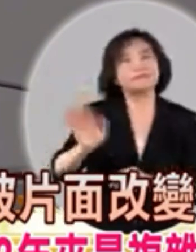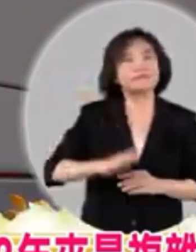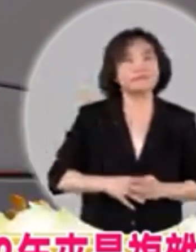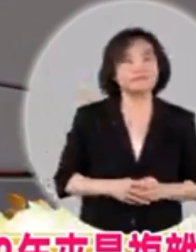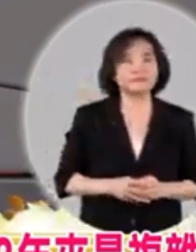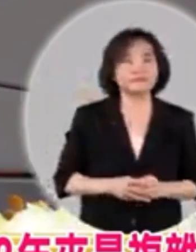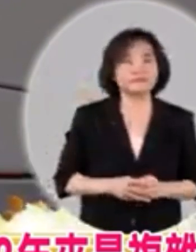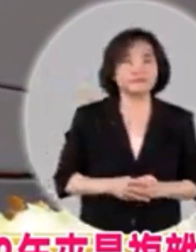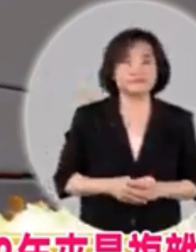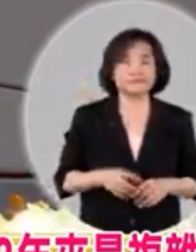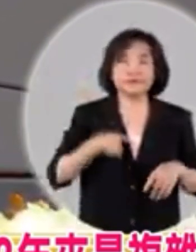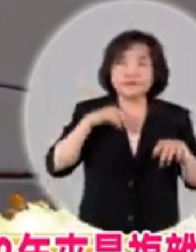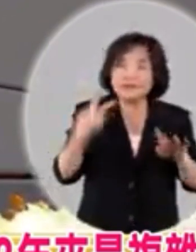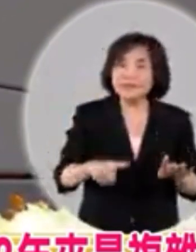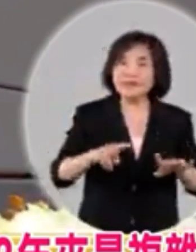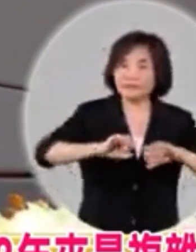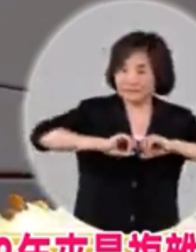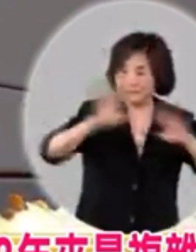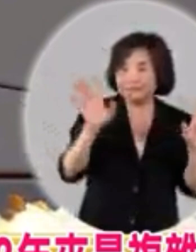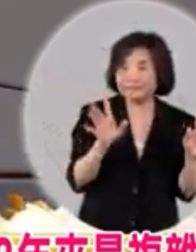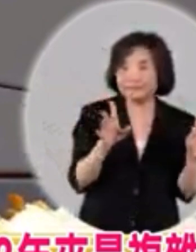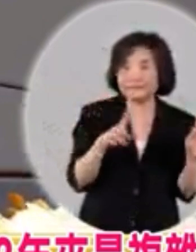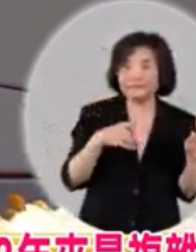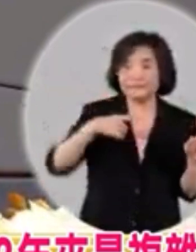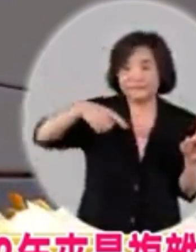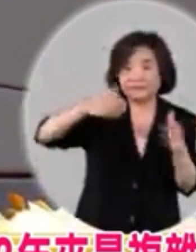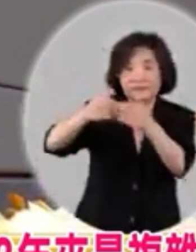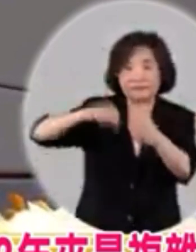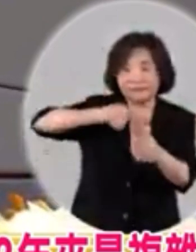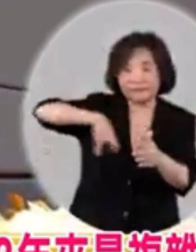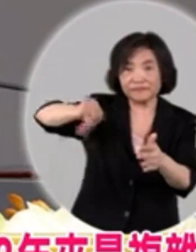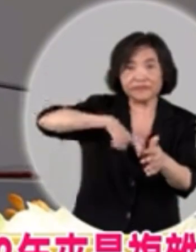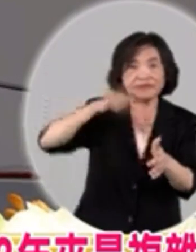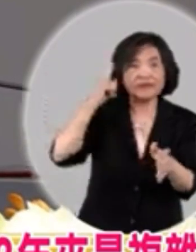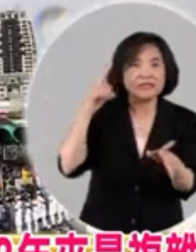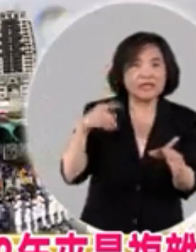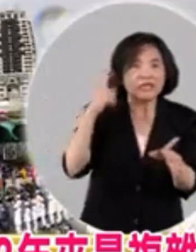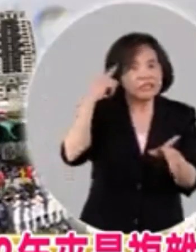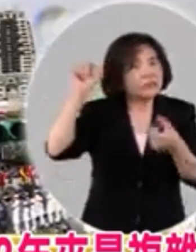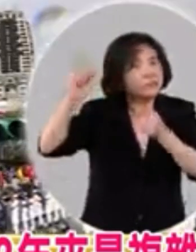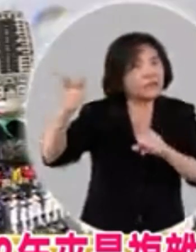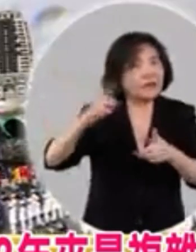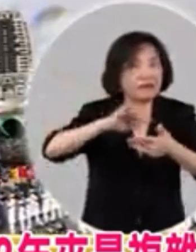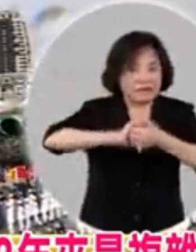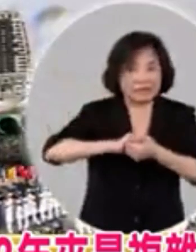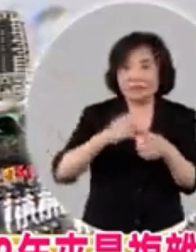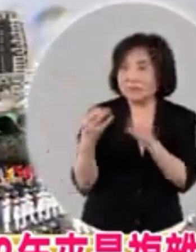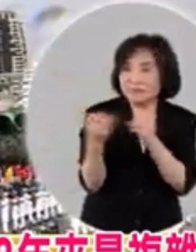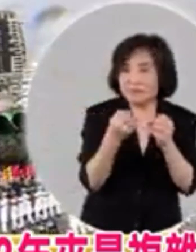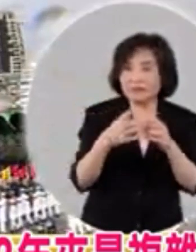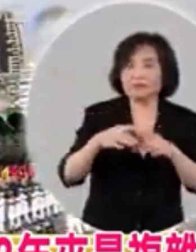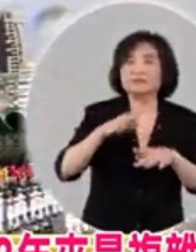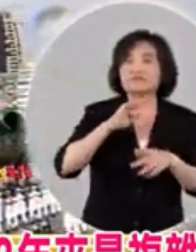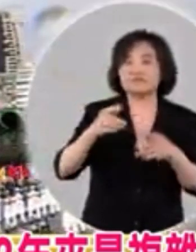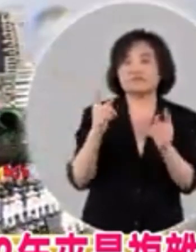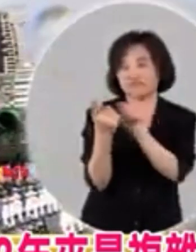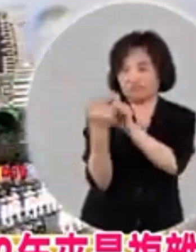也要强调，两岸解决分歧必须透过平等对